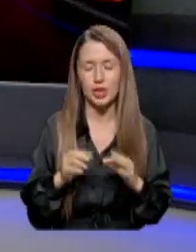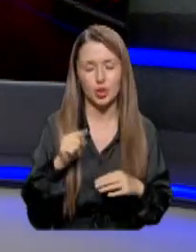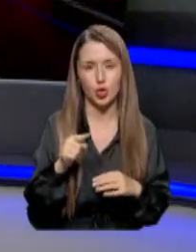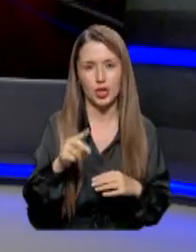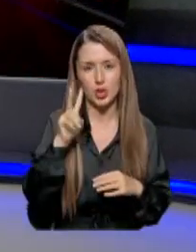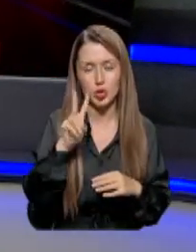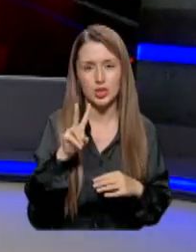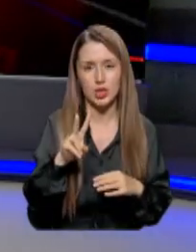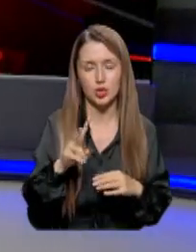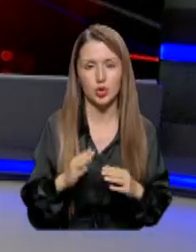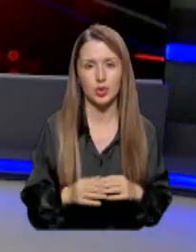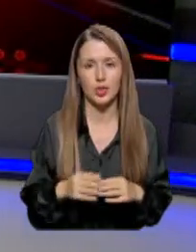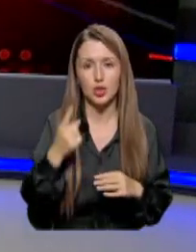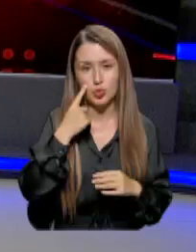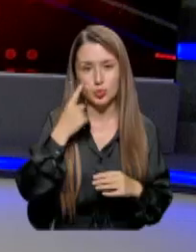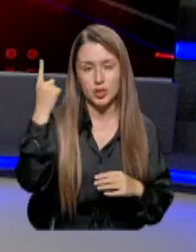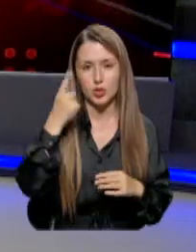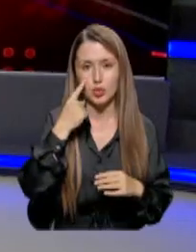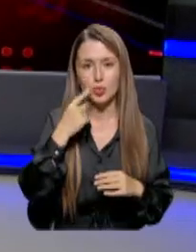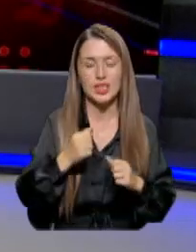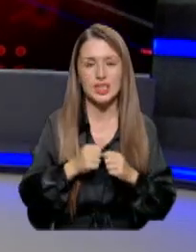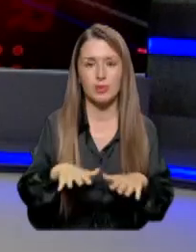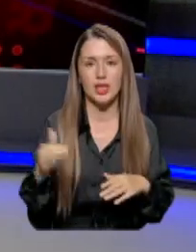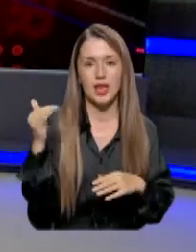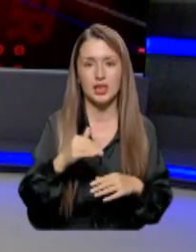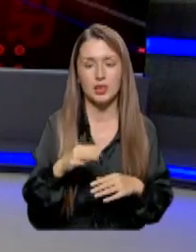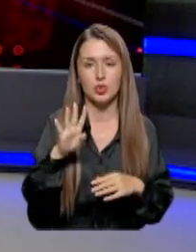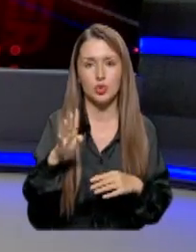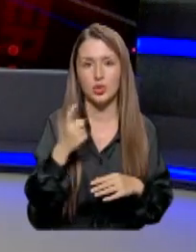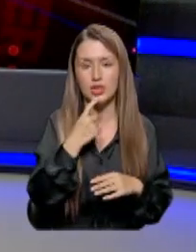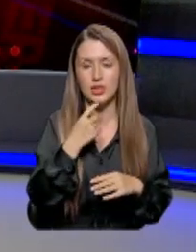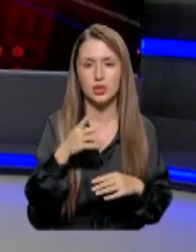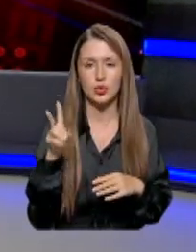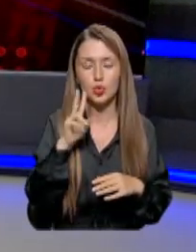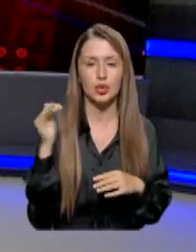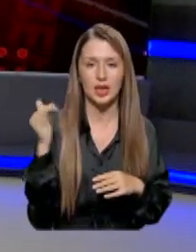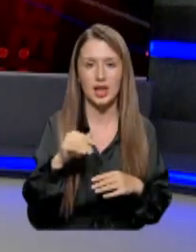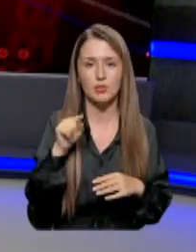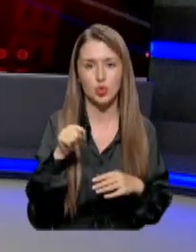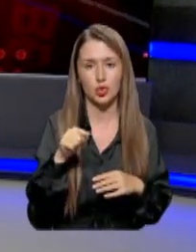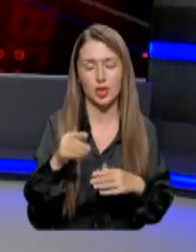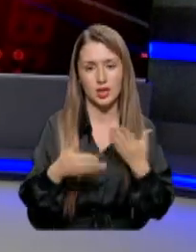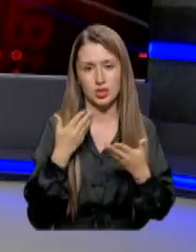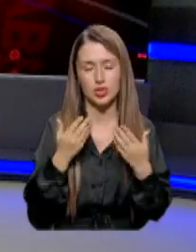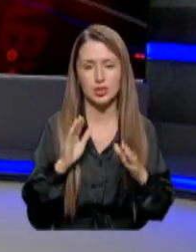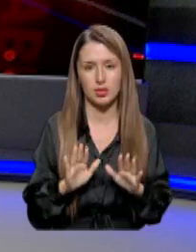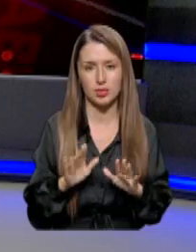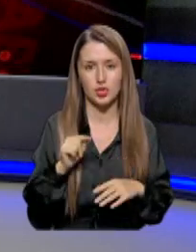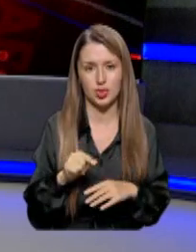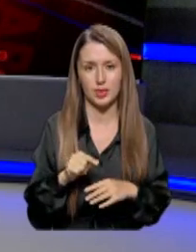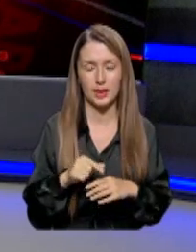Birazdan Cumhurbaşkanlığı hükümet sistemiyle geldiğimiz, 4 yıl sonunda geldiğimiz noktaya da değineceğiz elbette. Ama